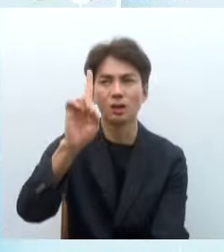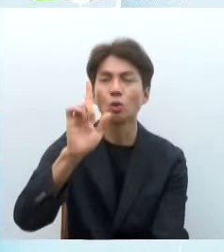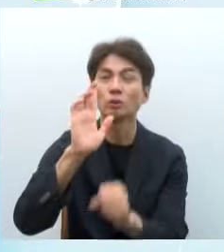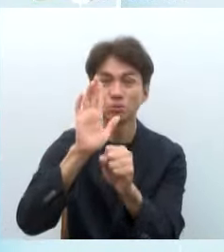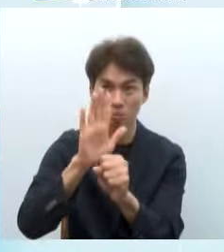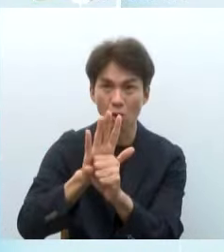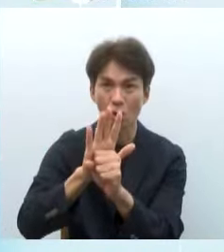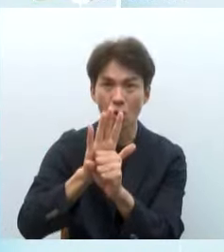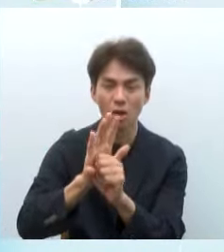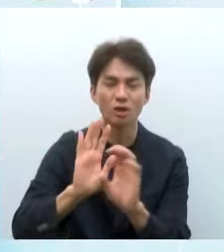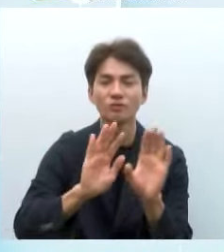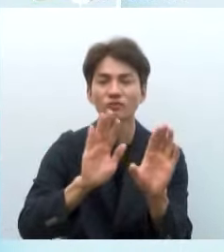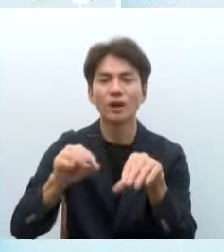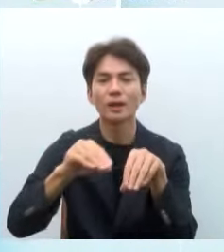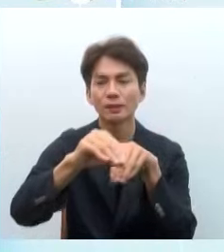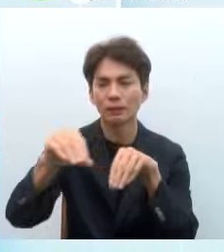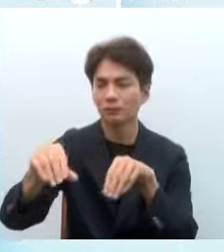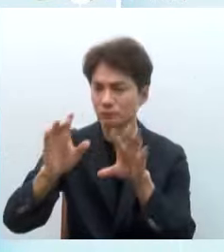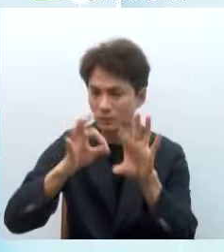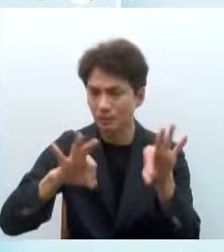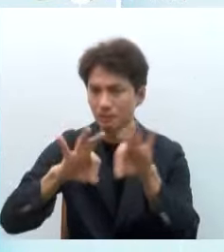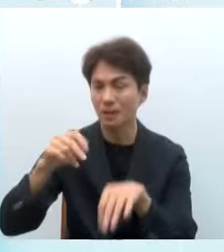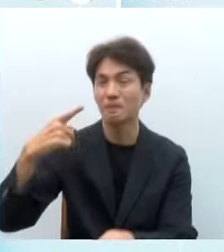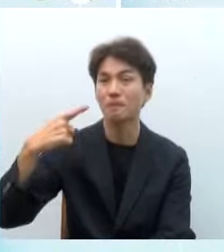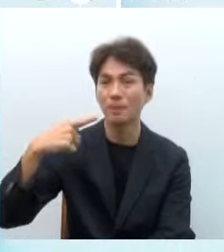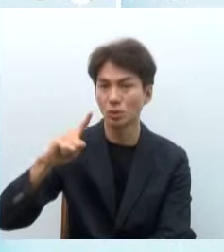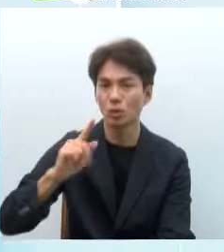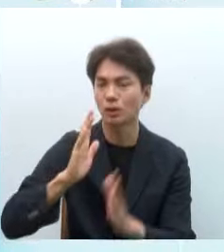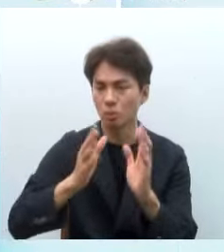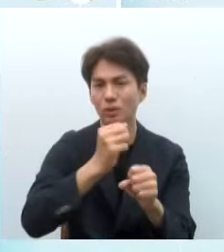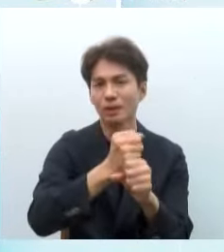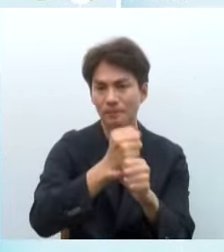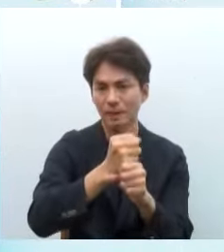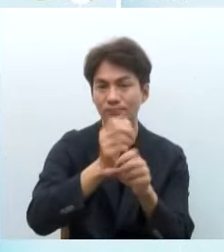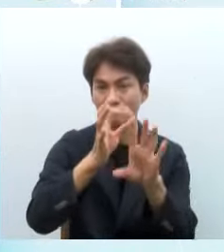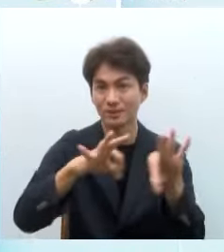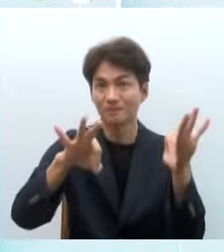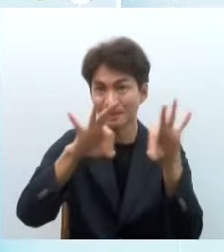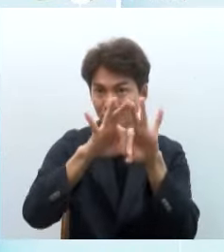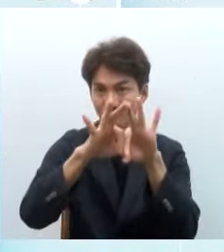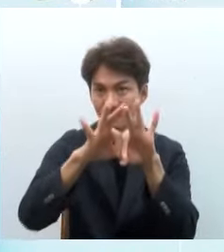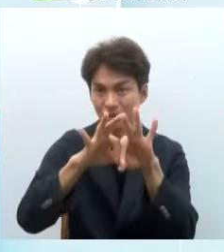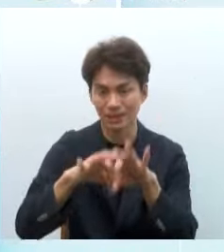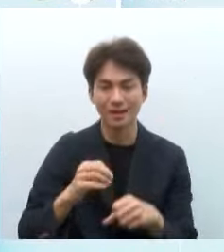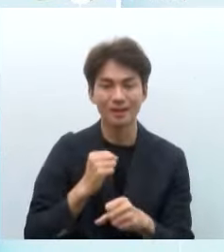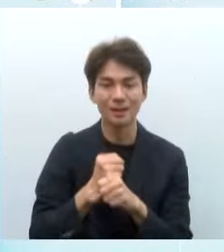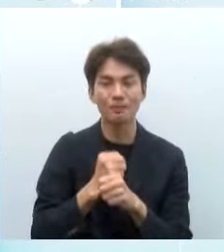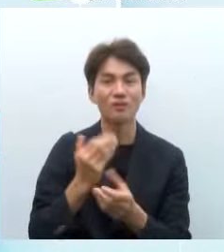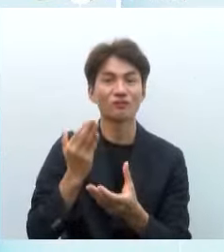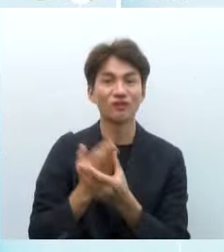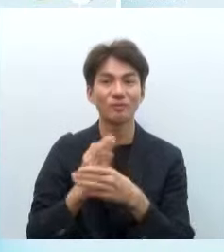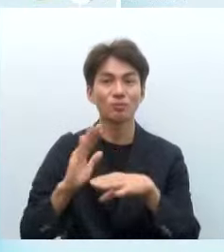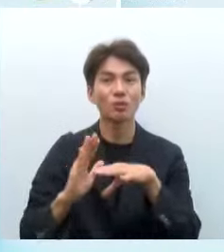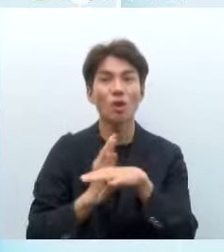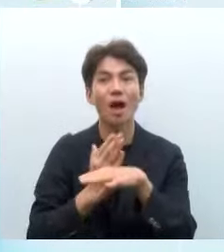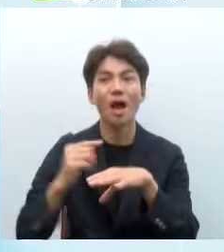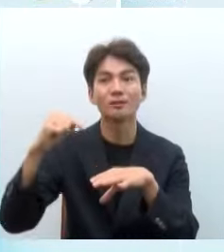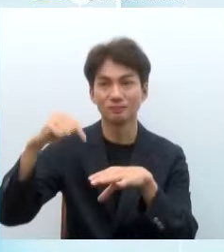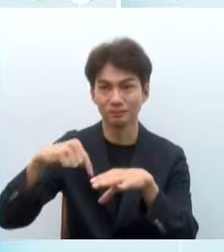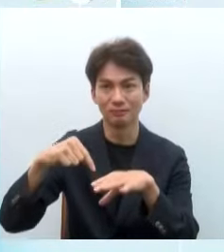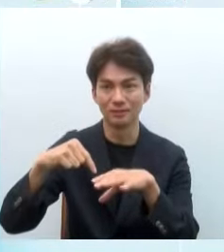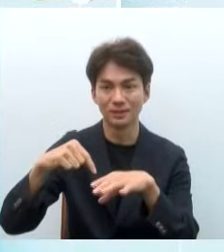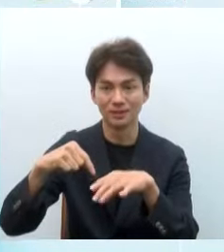ขตพื้นที่ด้วยละกันยึดประโยชน์และความสมัครใจของธุรการเป็นตัวตั้งและธุรการนะครับสปท.เรื่องส